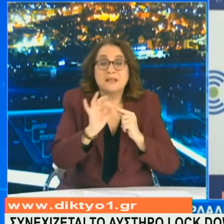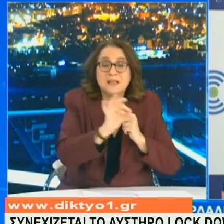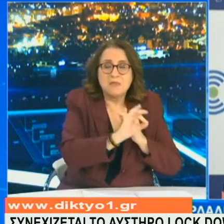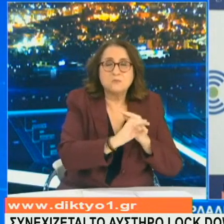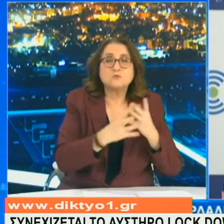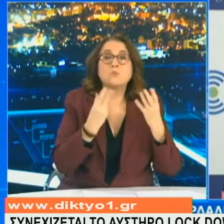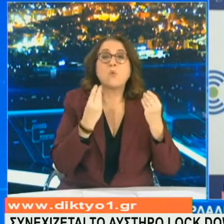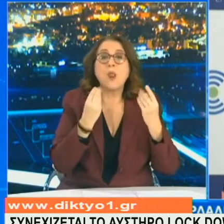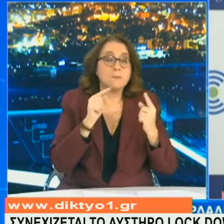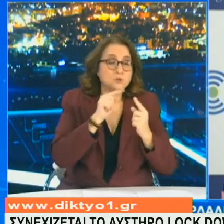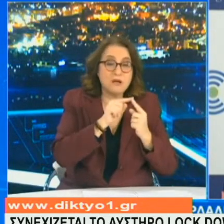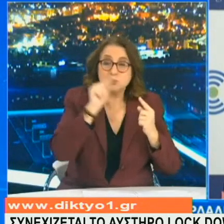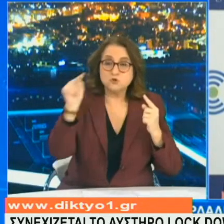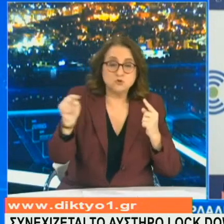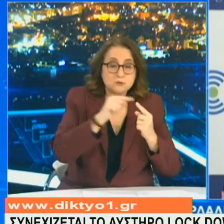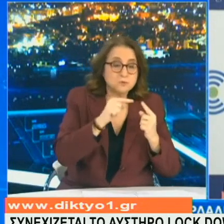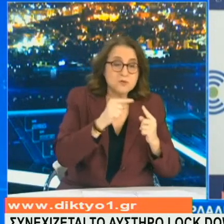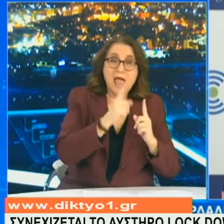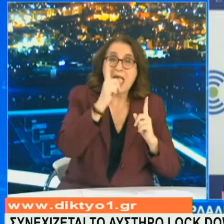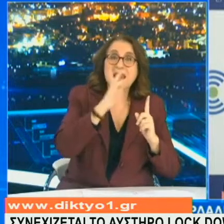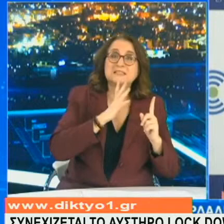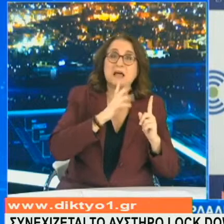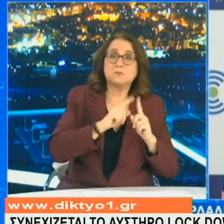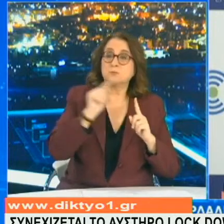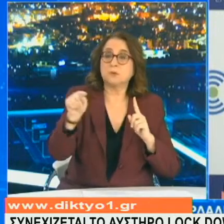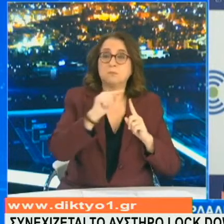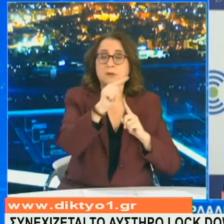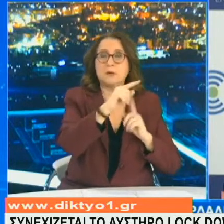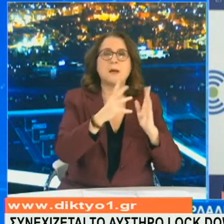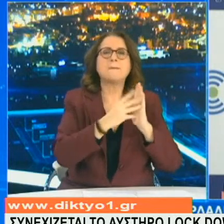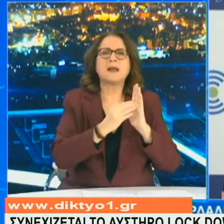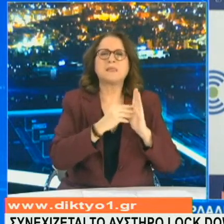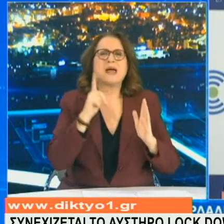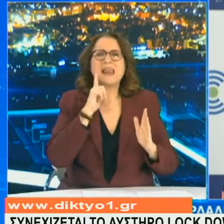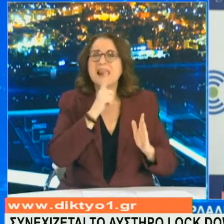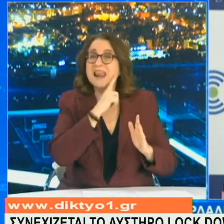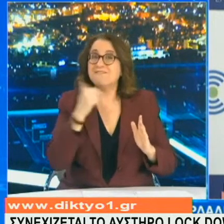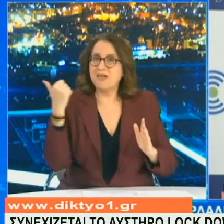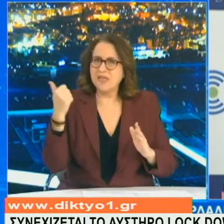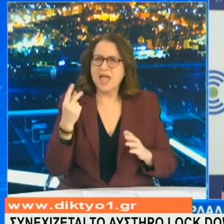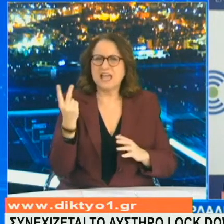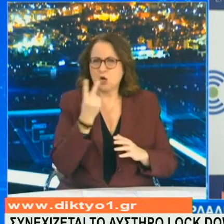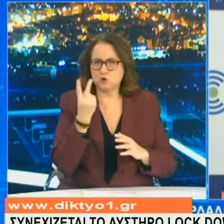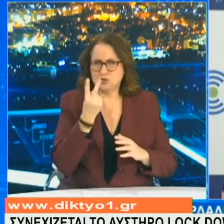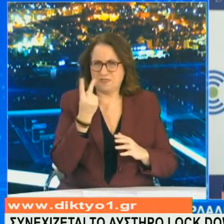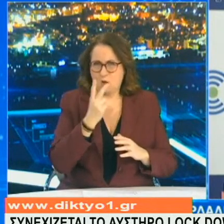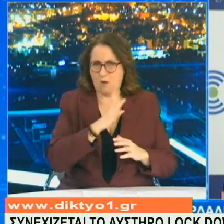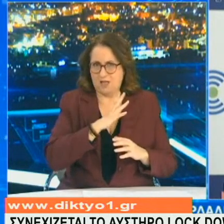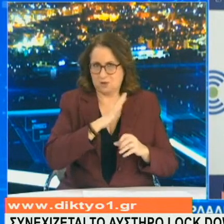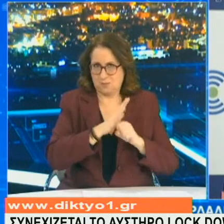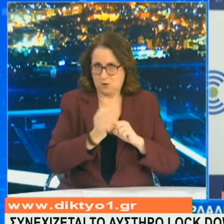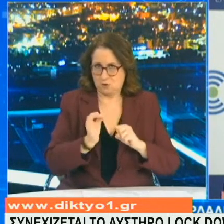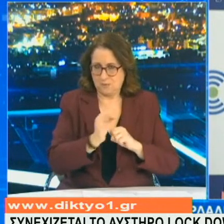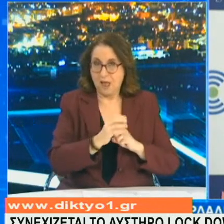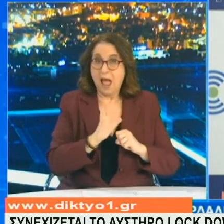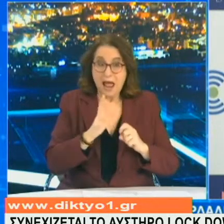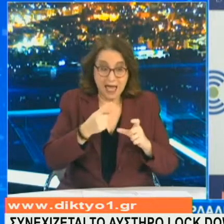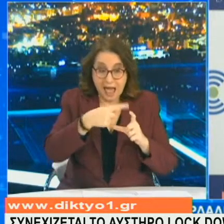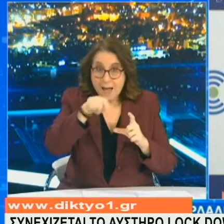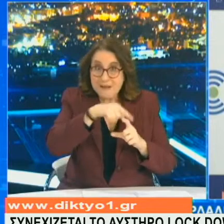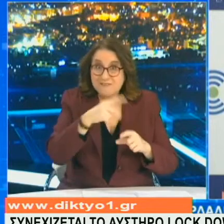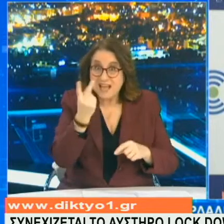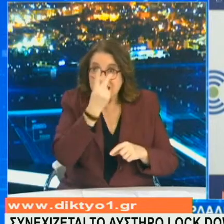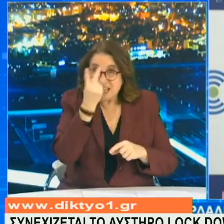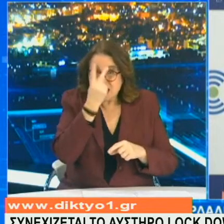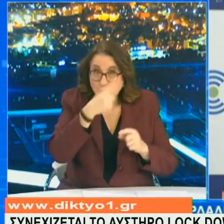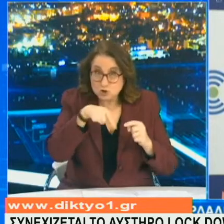Δήμο. Παραδείγματος χάρη στο Δήμο Λιβαδαίων, μπορεί τα κρούσματα να ήταν 22, αλλά το 64% αυτών και